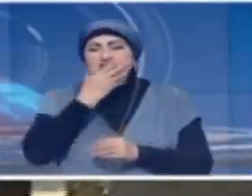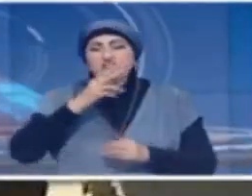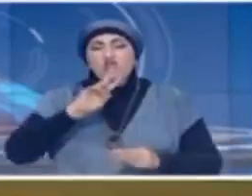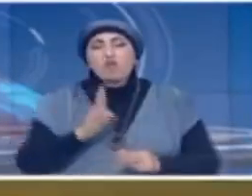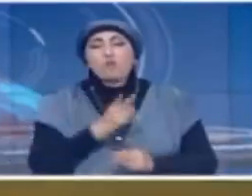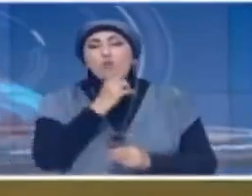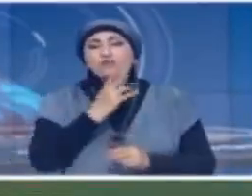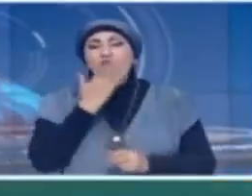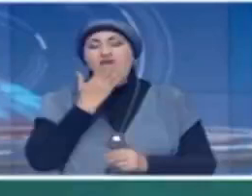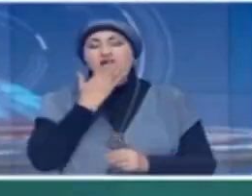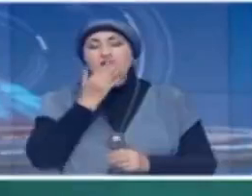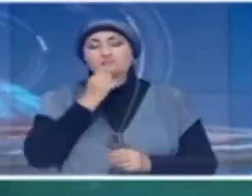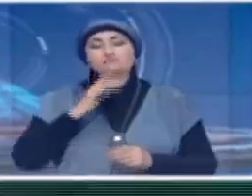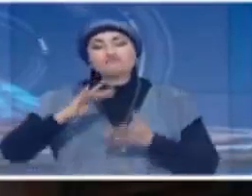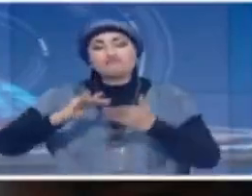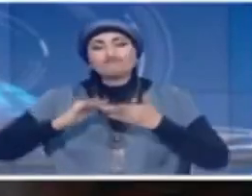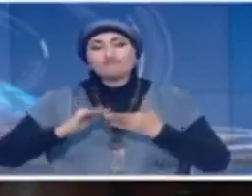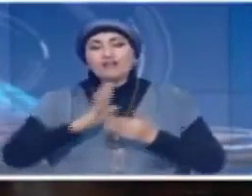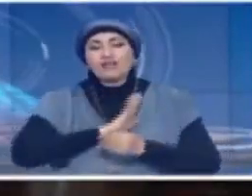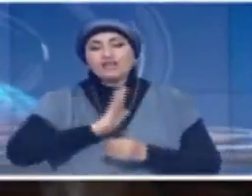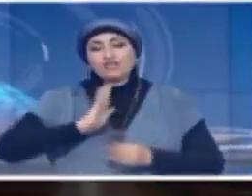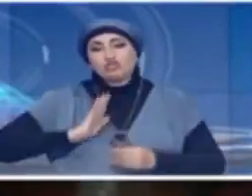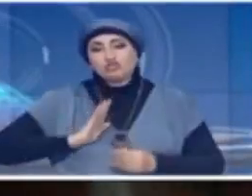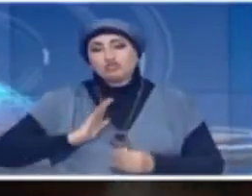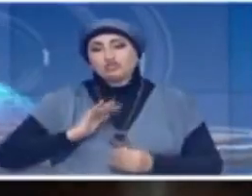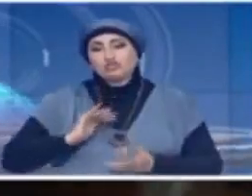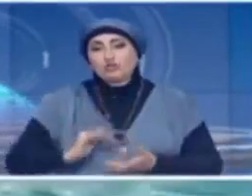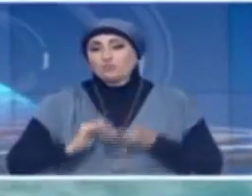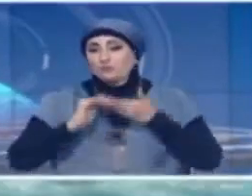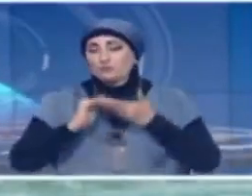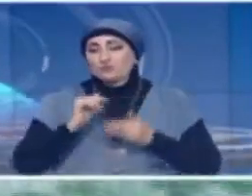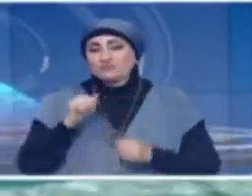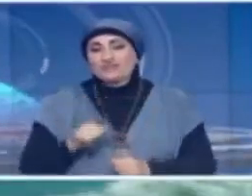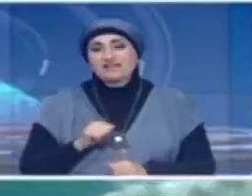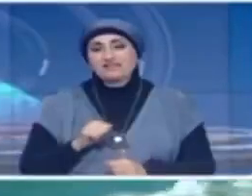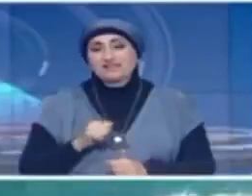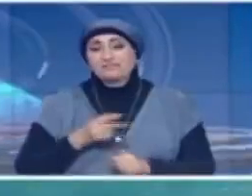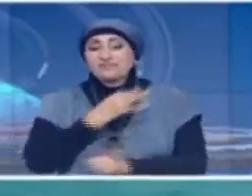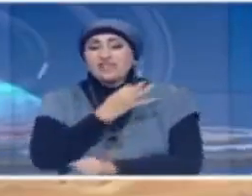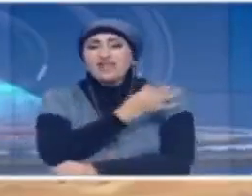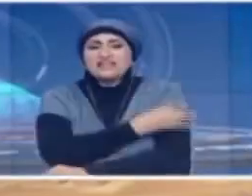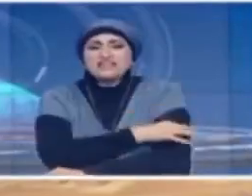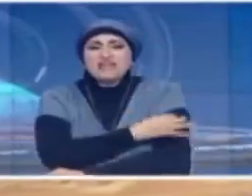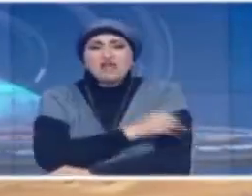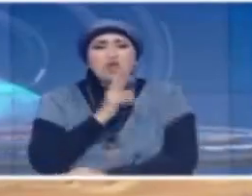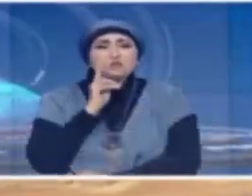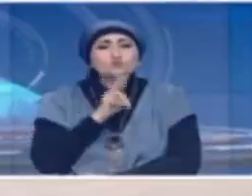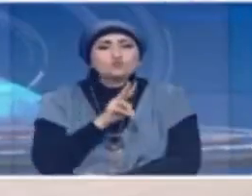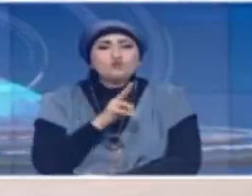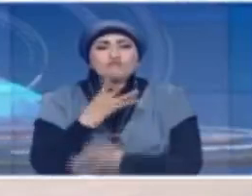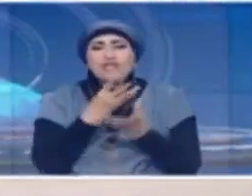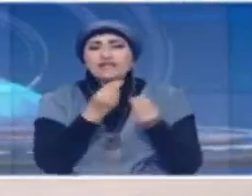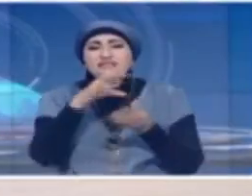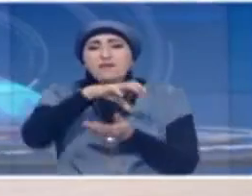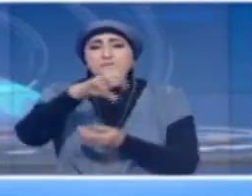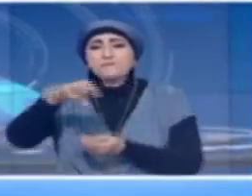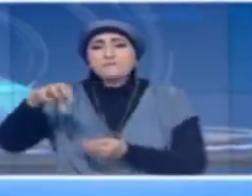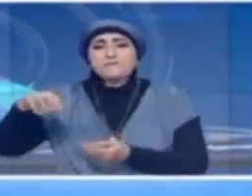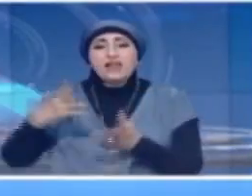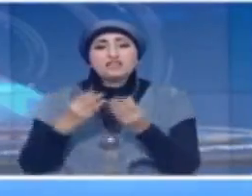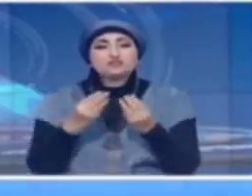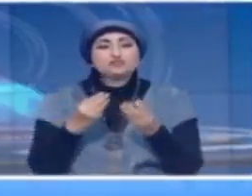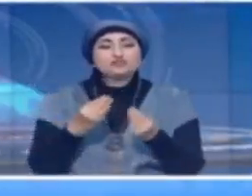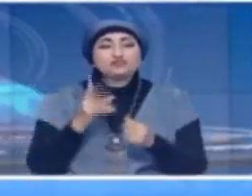بمسارات دول اخرى في الاقليم. يعني لا نريد ان نذكر اسامي، ولكن التجارب الموجوده حولنا تبرهن ان